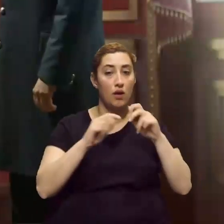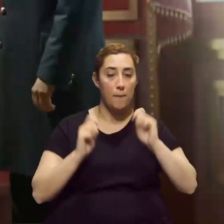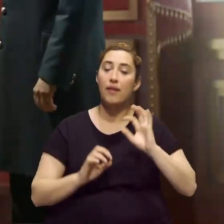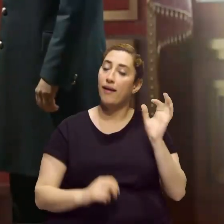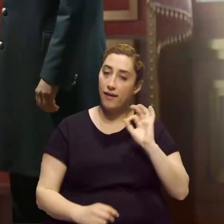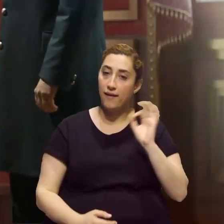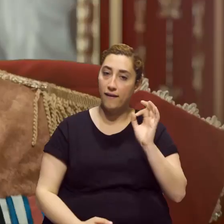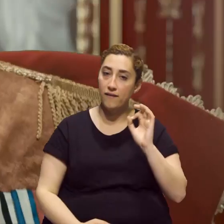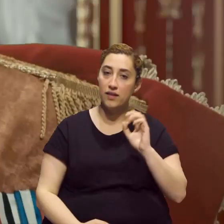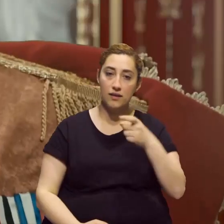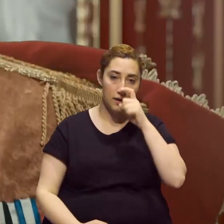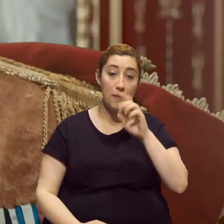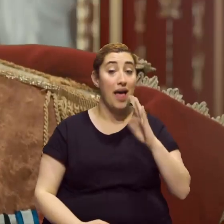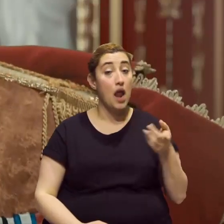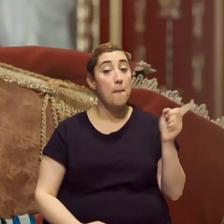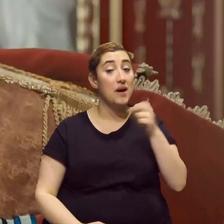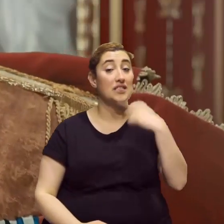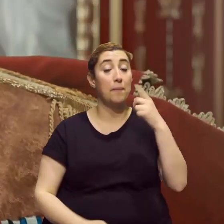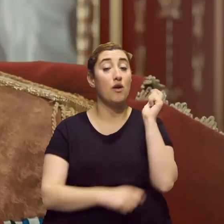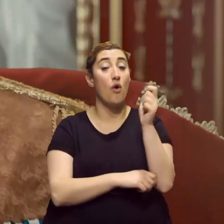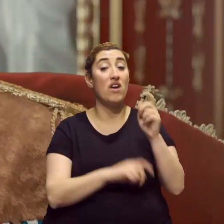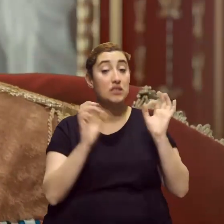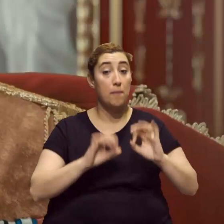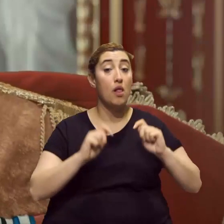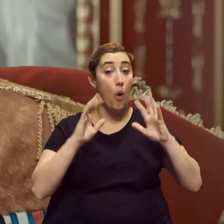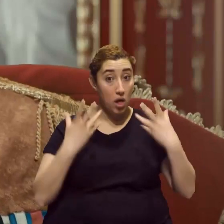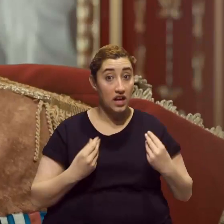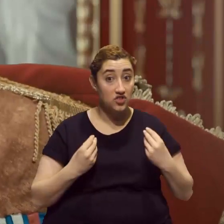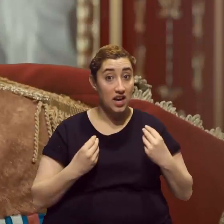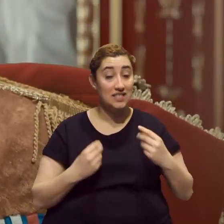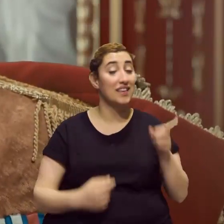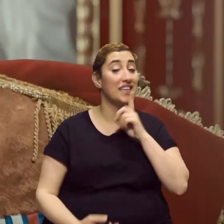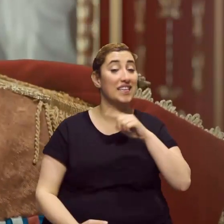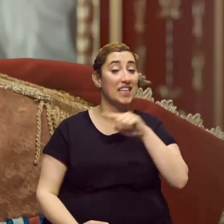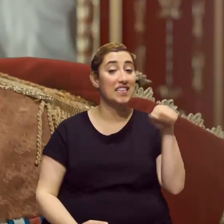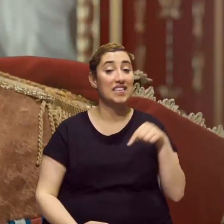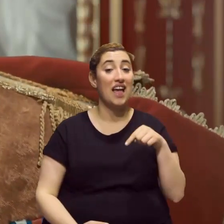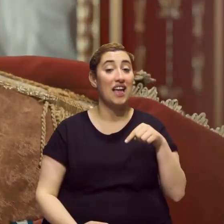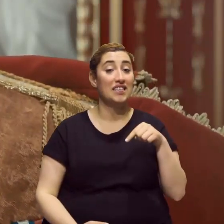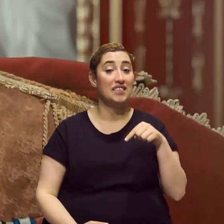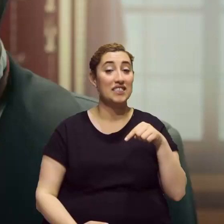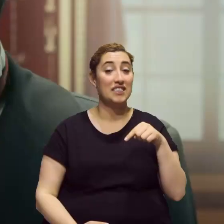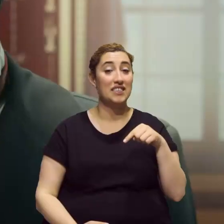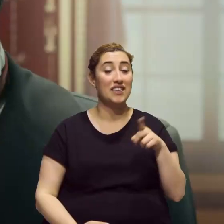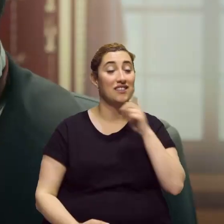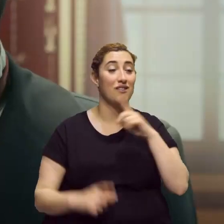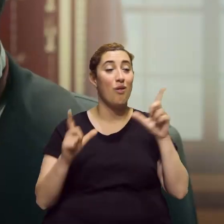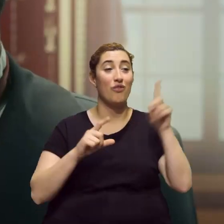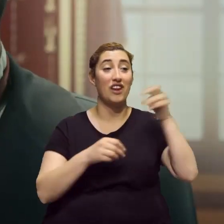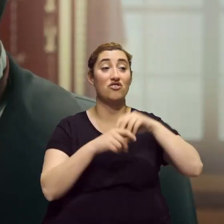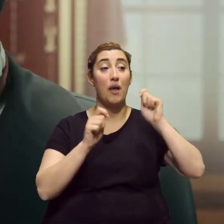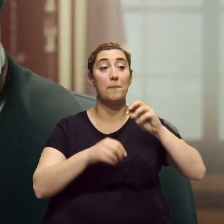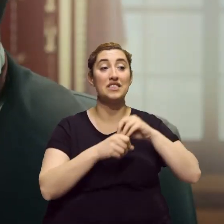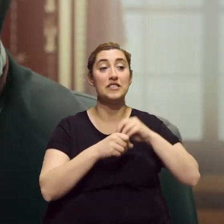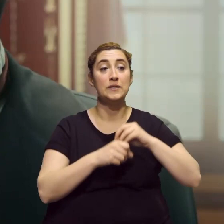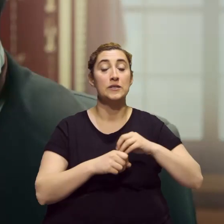Evet majesteleri. Eğer başka bir konferans yapılacaksa İngilizler Londra'da yapılması için